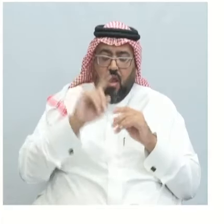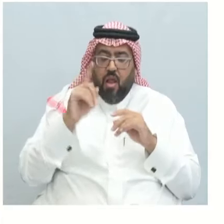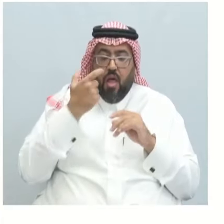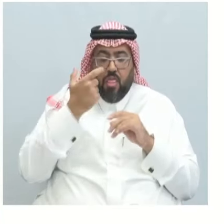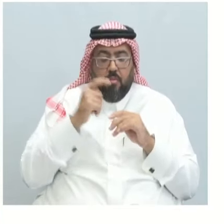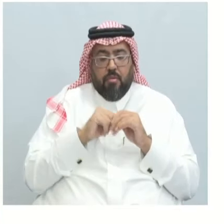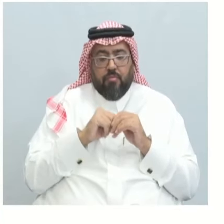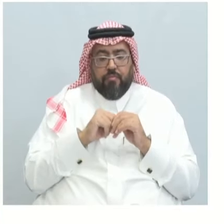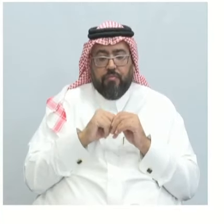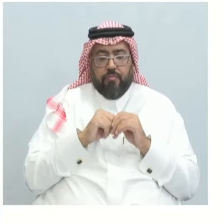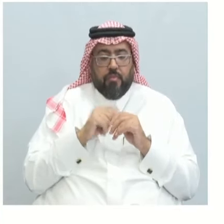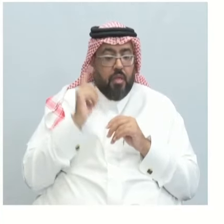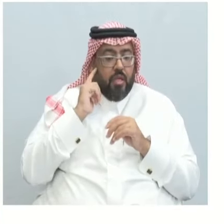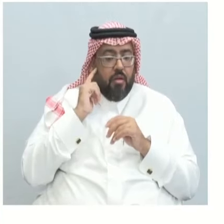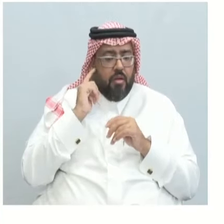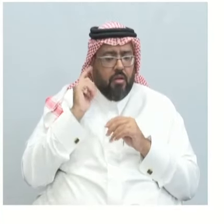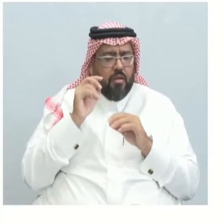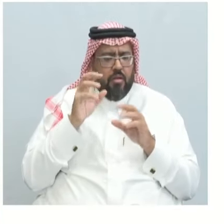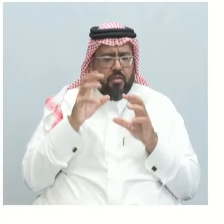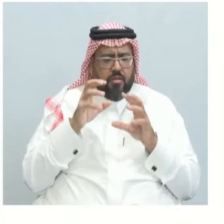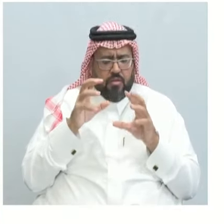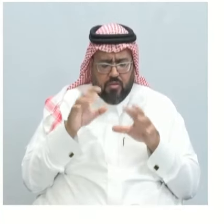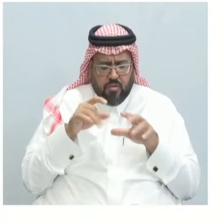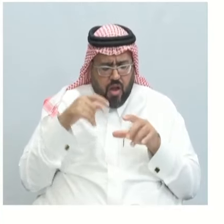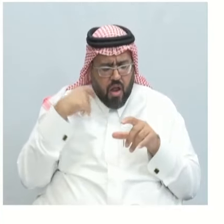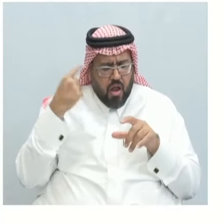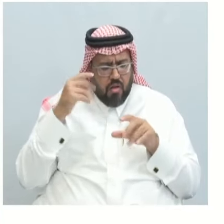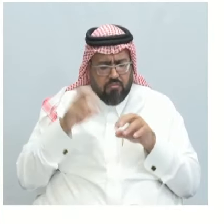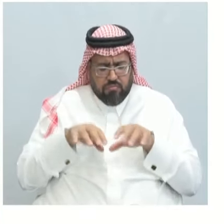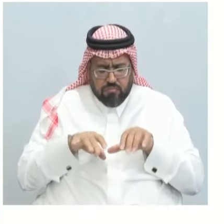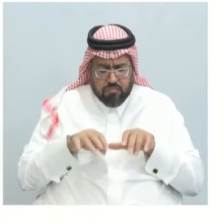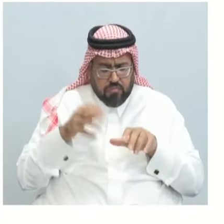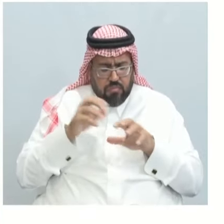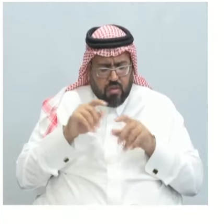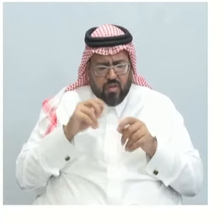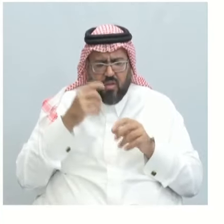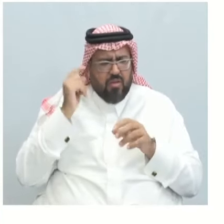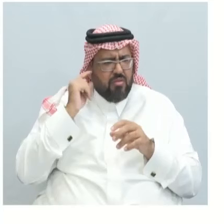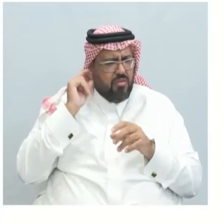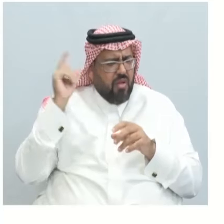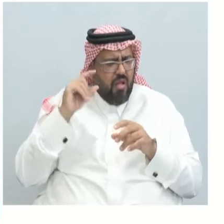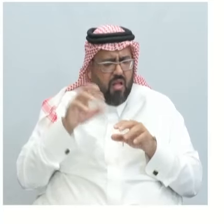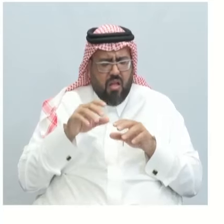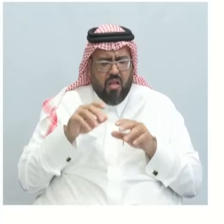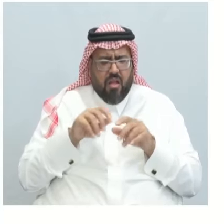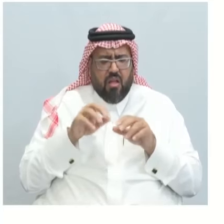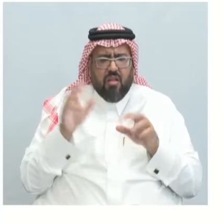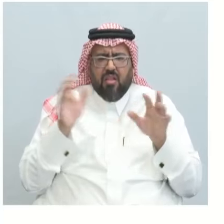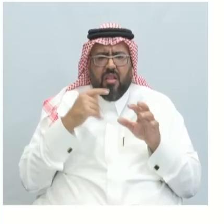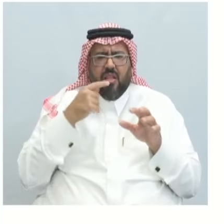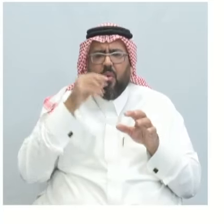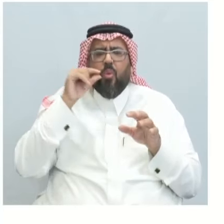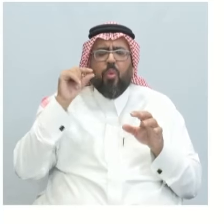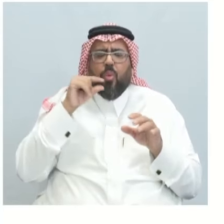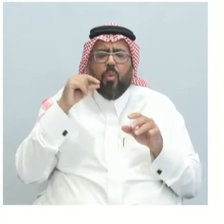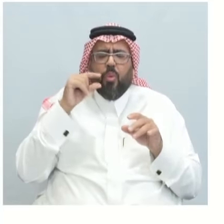عاليه اذا سمعت اي صوت خارج عن المالوف صادر من حاسبك مثل الصفير او